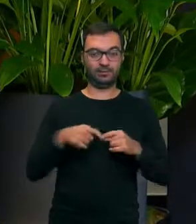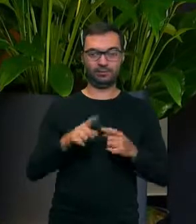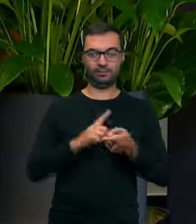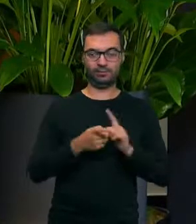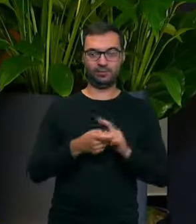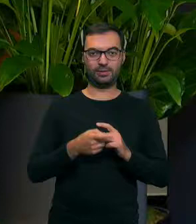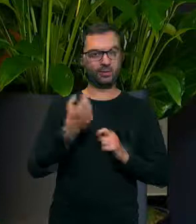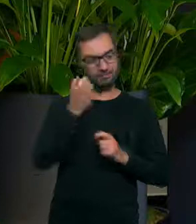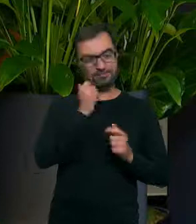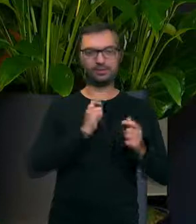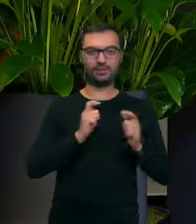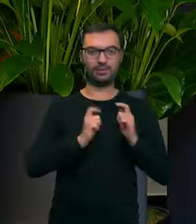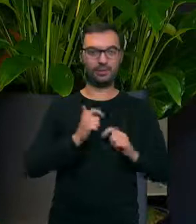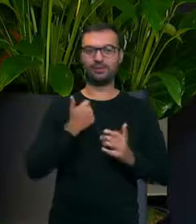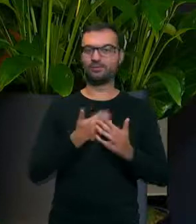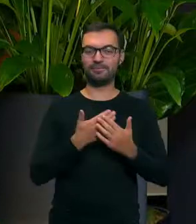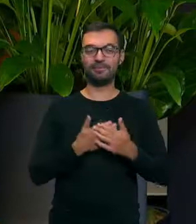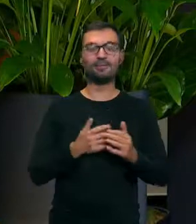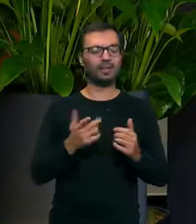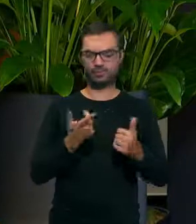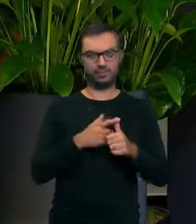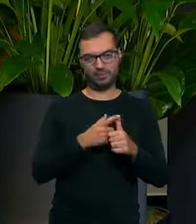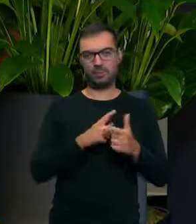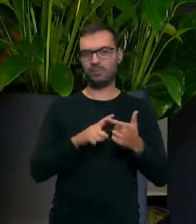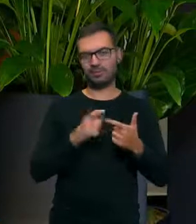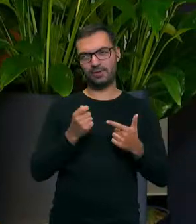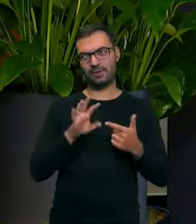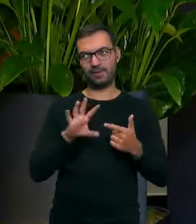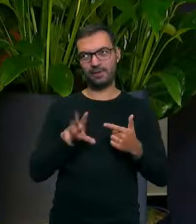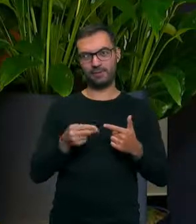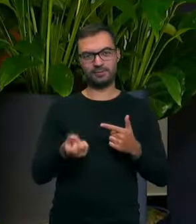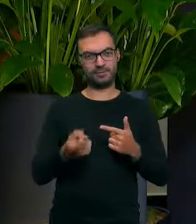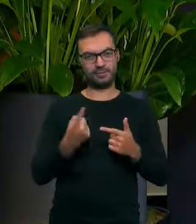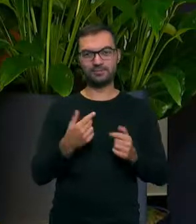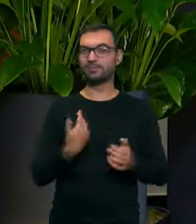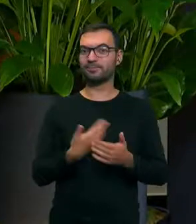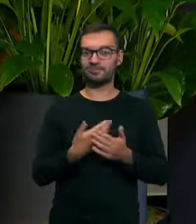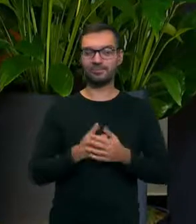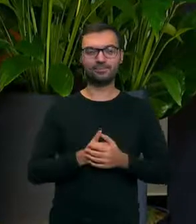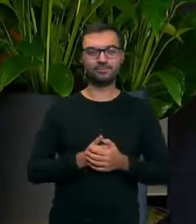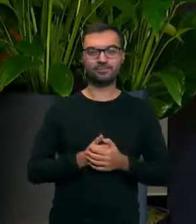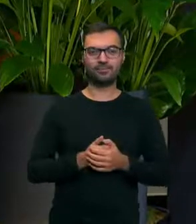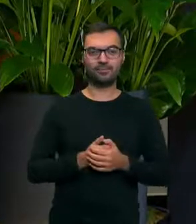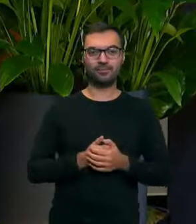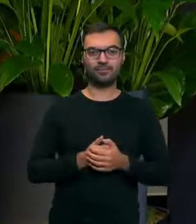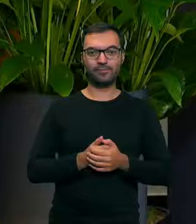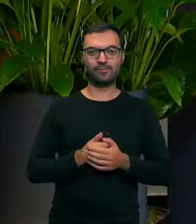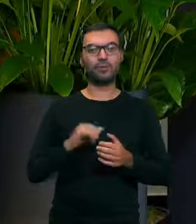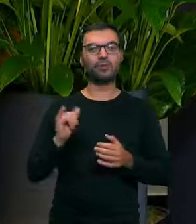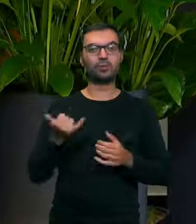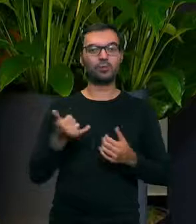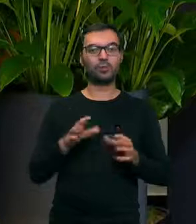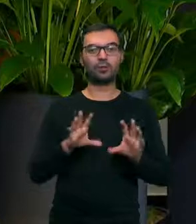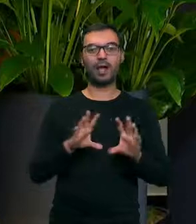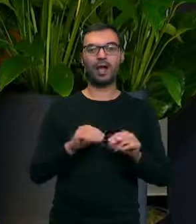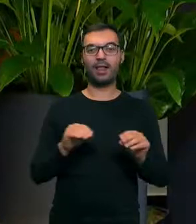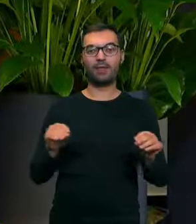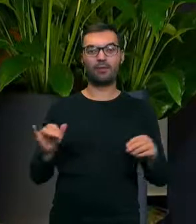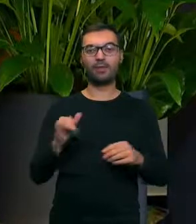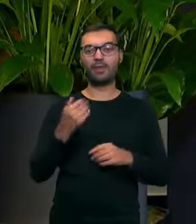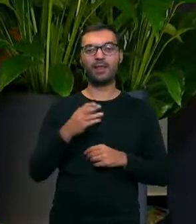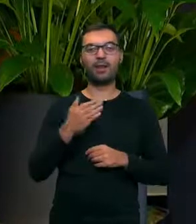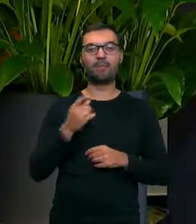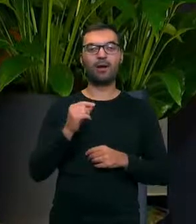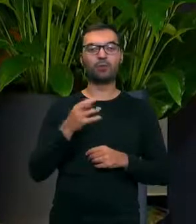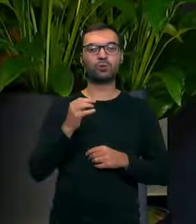nami, bardzo mnie cieszy, to po pierwsze, a po drugie ono jest dosyć nietypowe dla wirtualnych targów książki, bo na naszej żółtej kanapie Jan P.